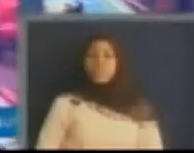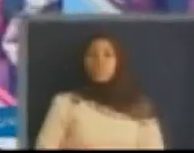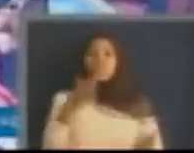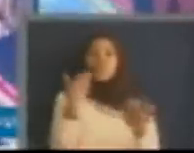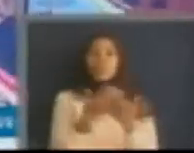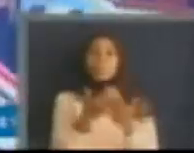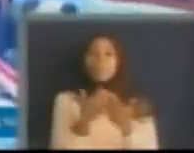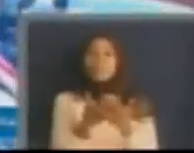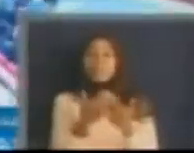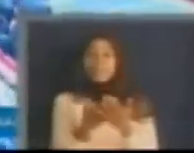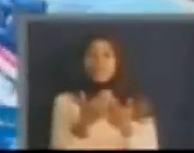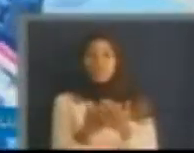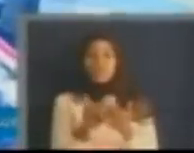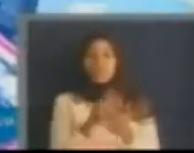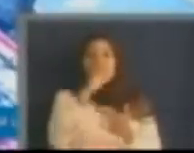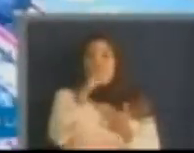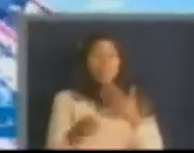nafasi.